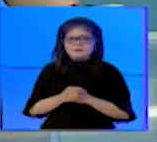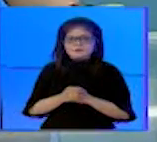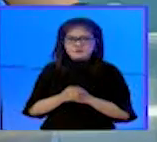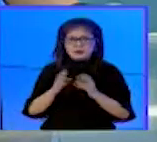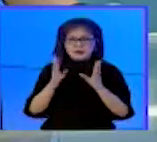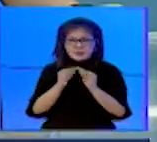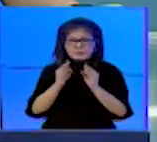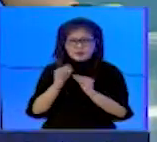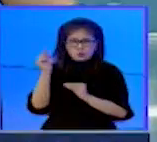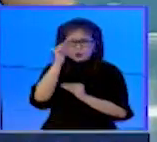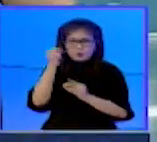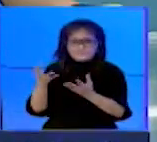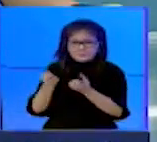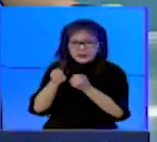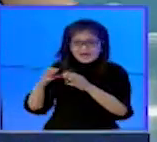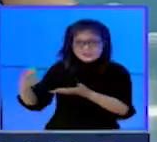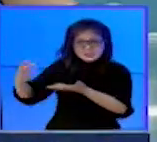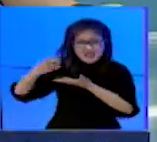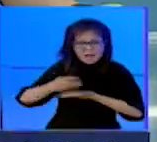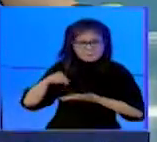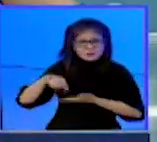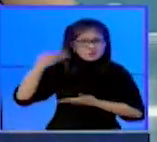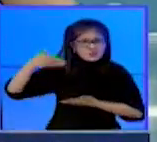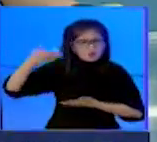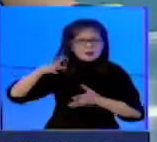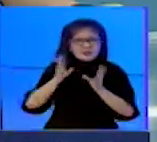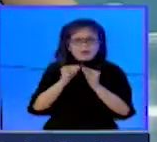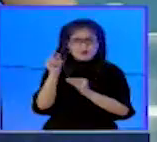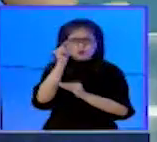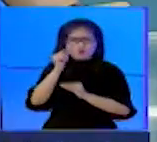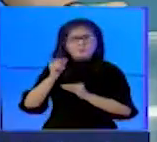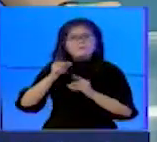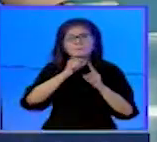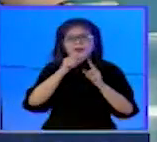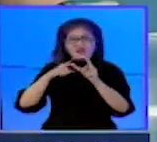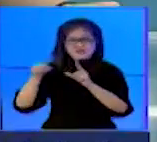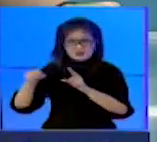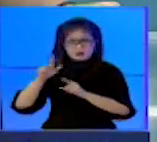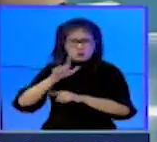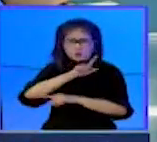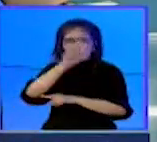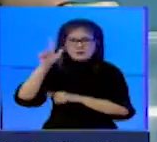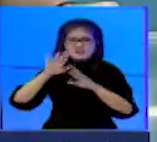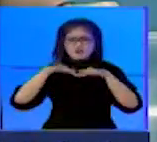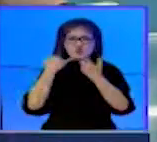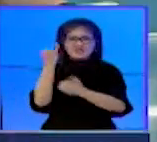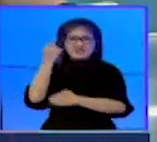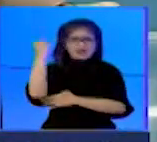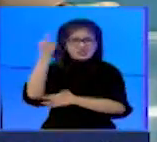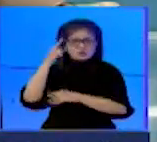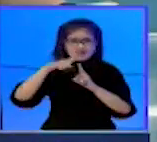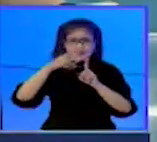Pemirsa, rapat umum pemegang saham tahunan dan rapat umum pemegang saham luar biasa PT MNC Studios International TBK kembali digelar. Di akhir tahun